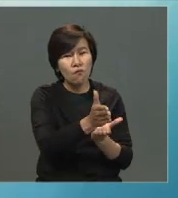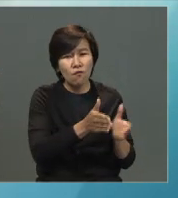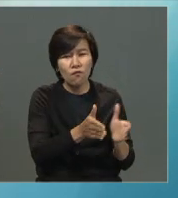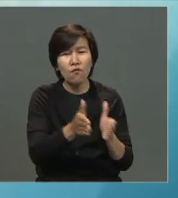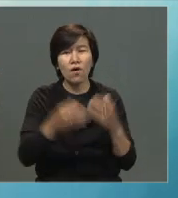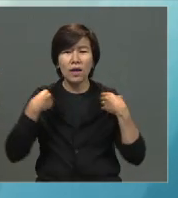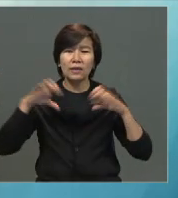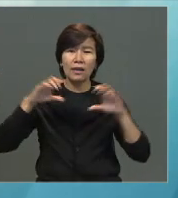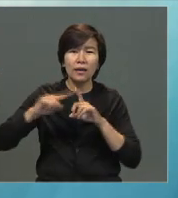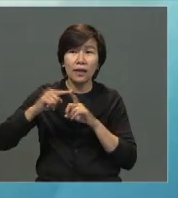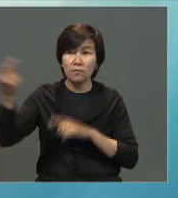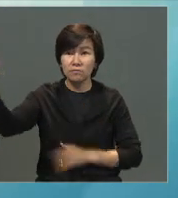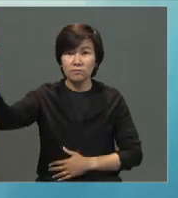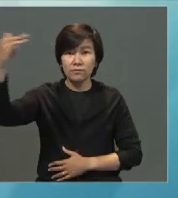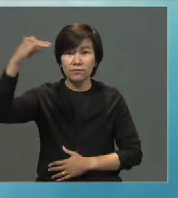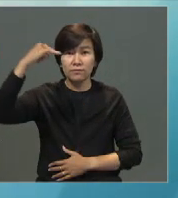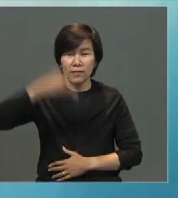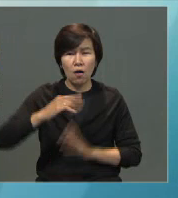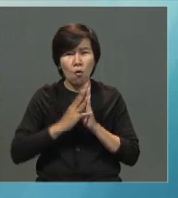อามาในระยะสั้นๆหรือเป็นแขกของรัฐบาลหรือส่วนราชการต่างๆมาประชุมสัมมนา2